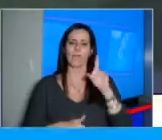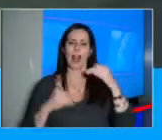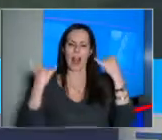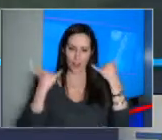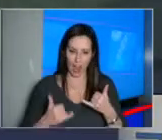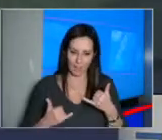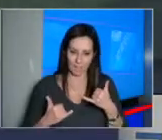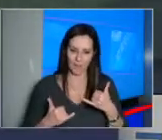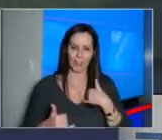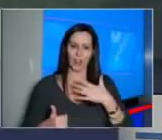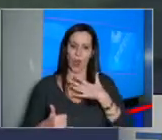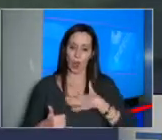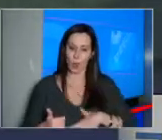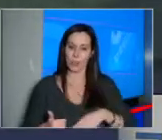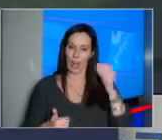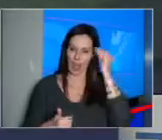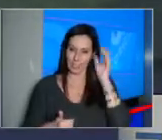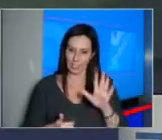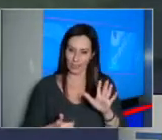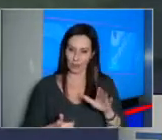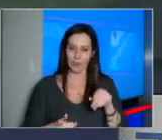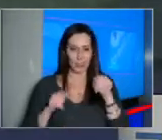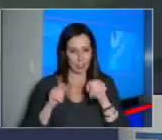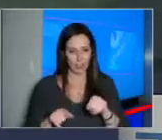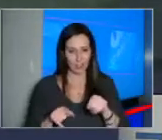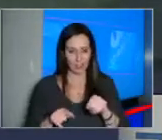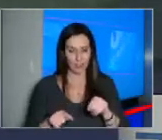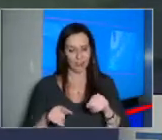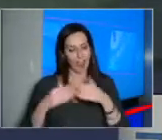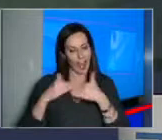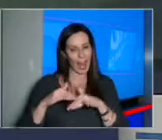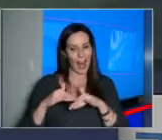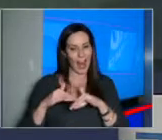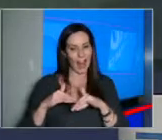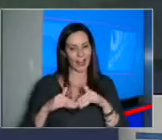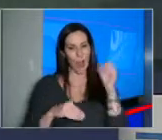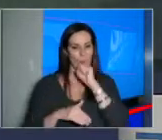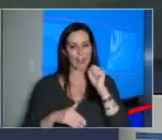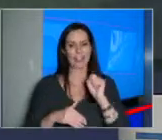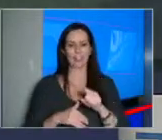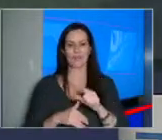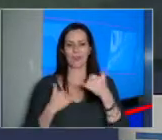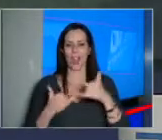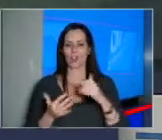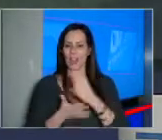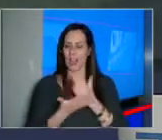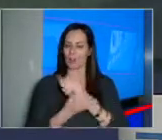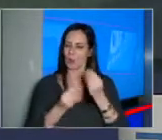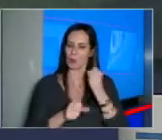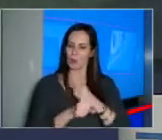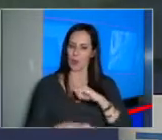עכשיו, אני רוצה להזכיר שזה החלק האומנותי השני שלנו בתוכנית, כי החלטנו לעשות משהו